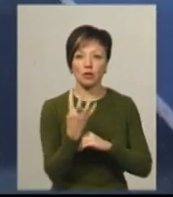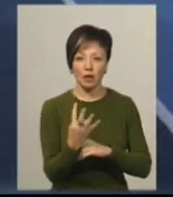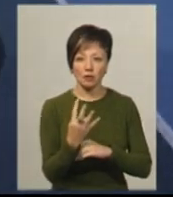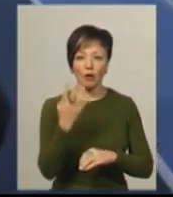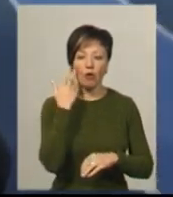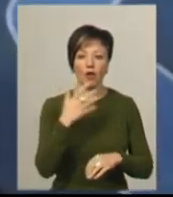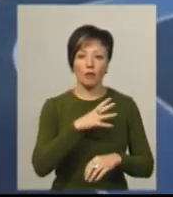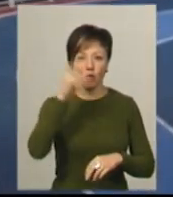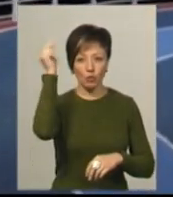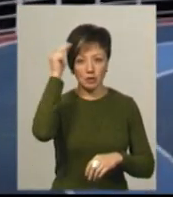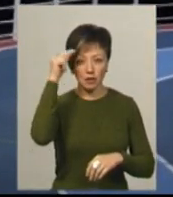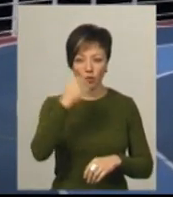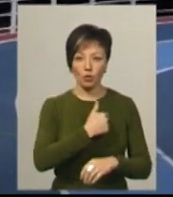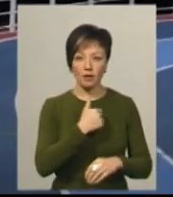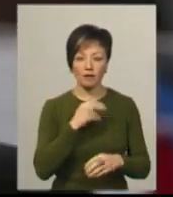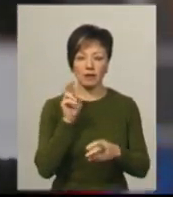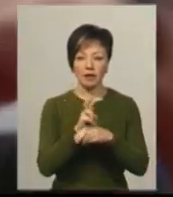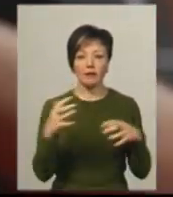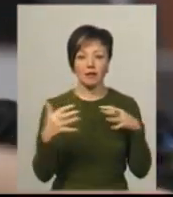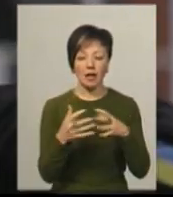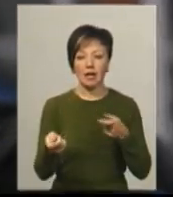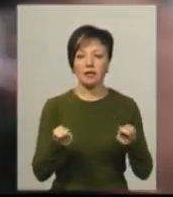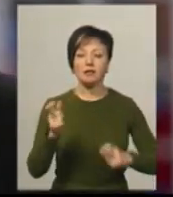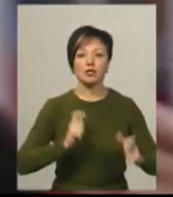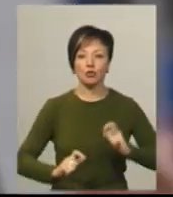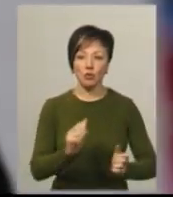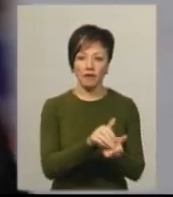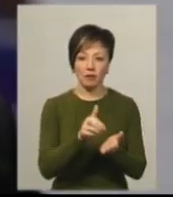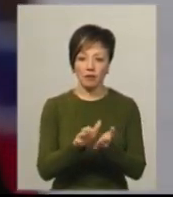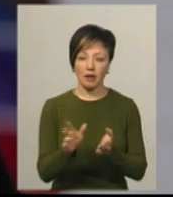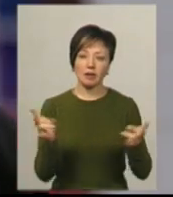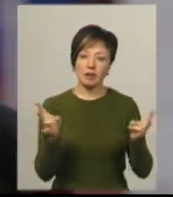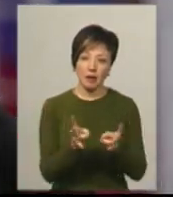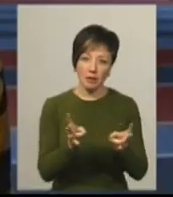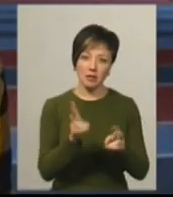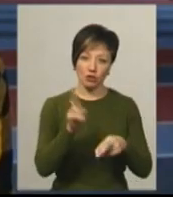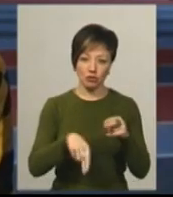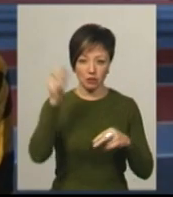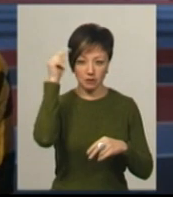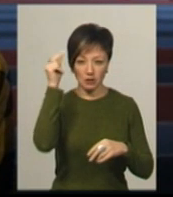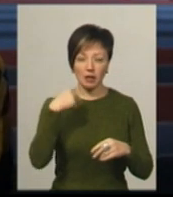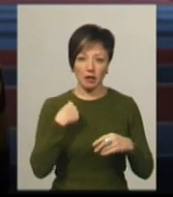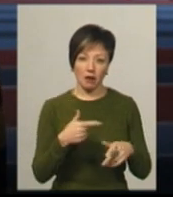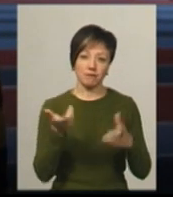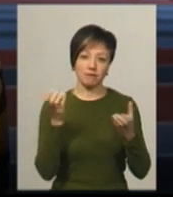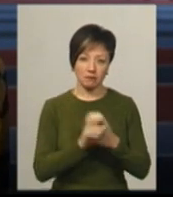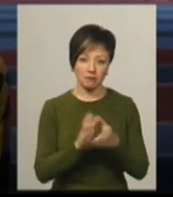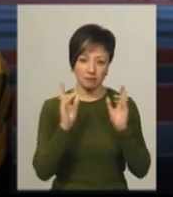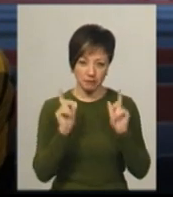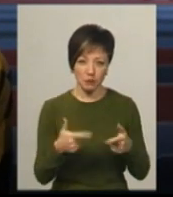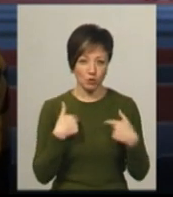2014-му, коли був курсантом, хотів йти на війну. Проте керівництво інституту відмовляло – треба закінчити навчання. Я змирився з тим, що нас не